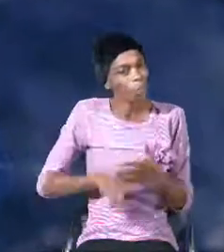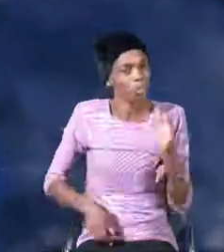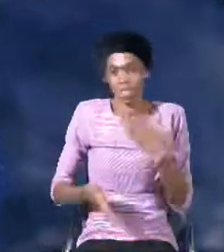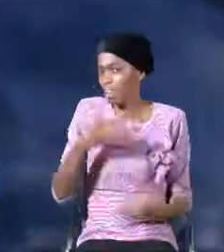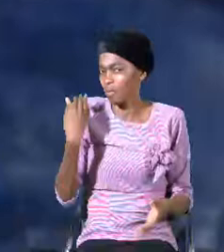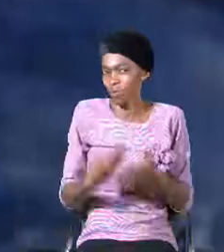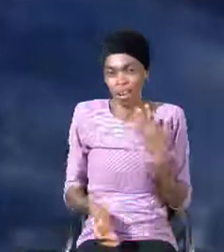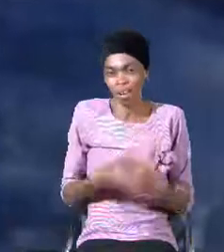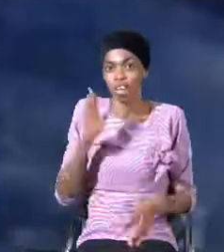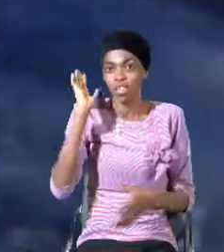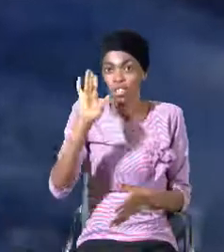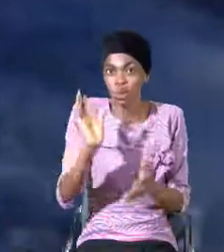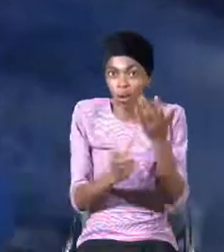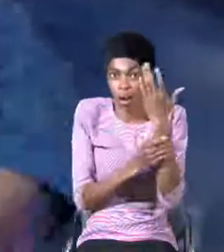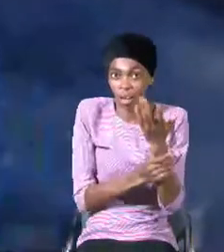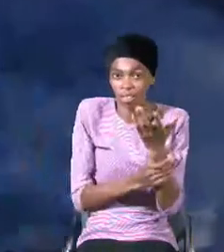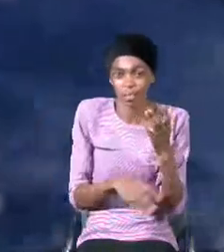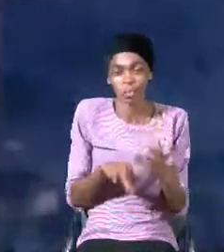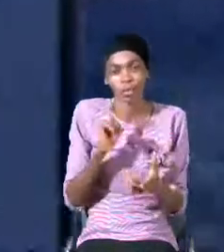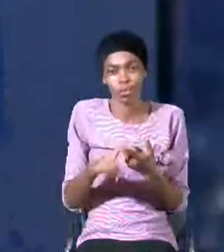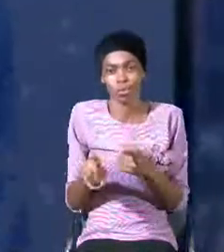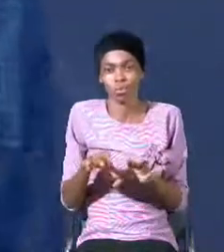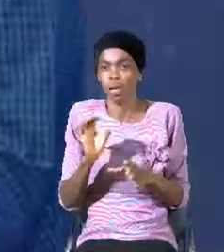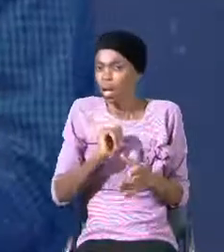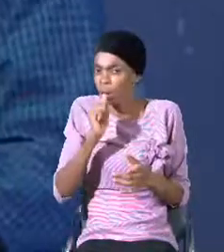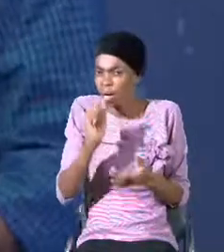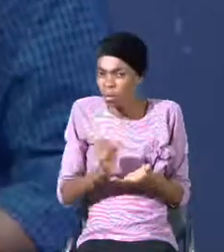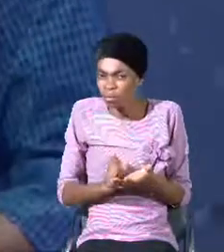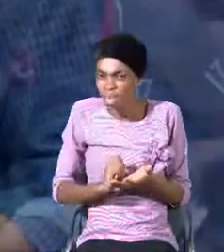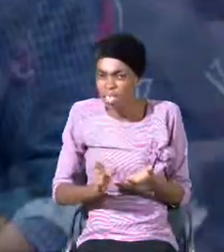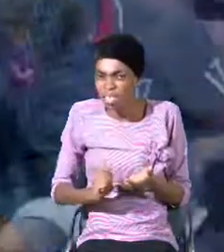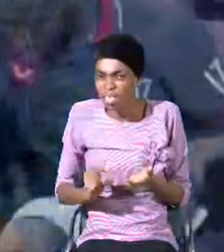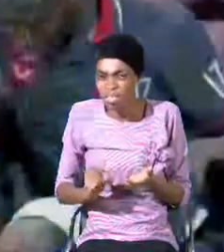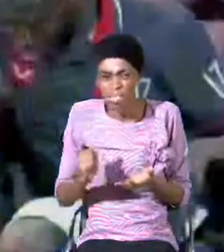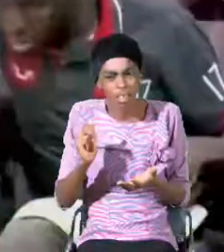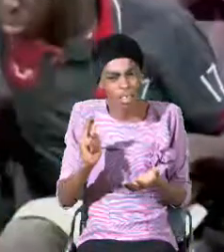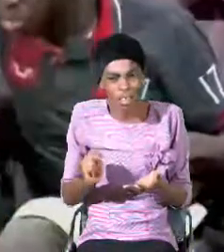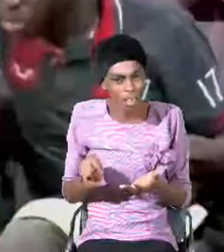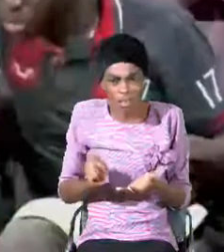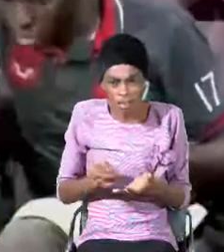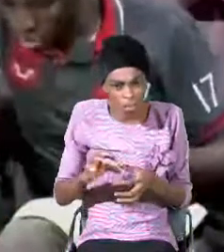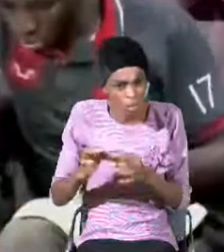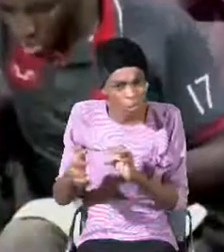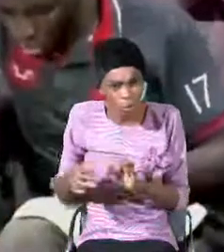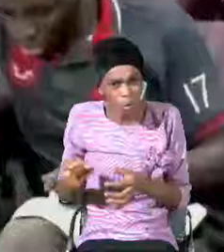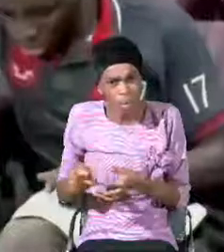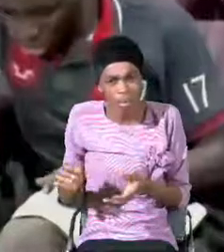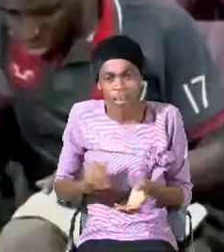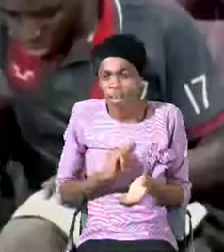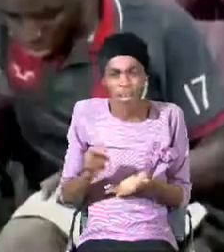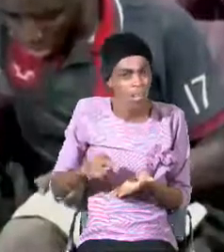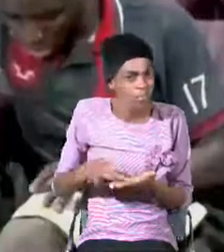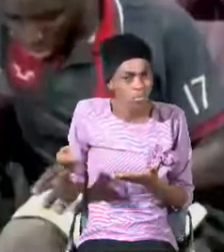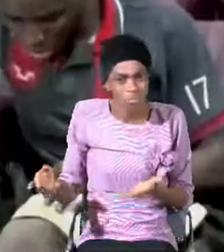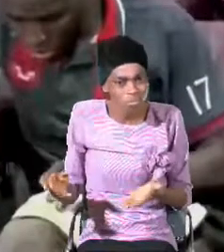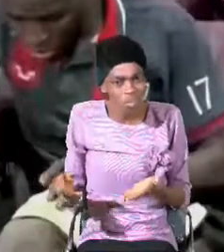Tout ce que ta main trouve à faire. Est-ce que je crée un article? Est-ce que c'est